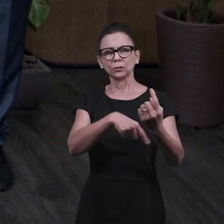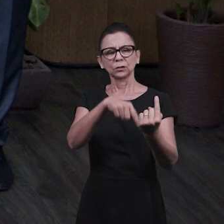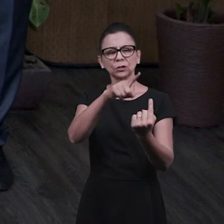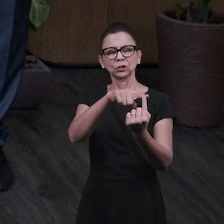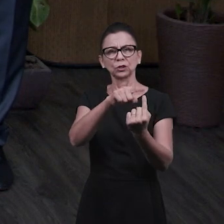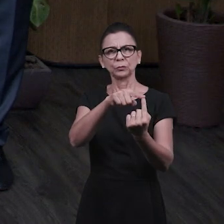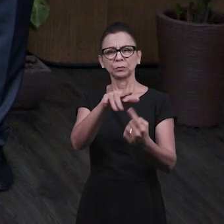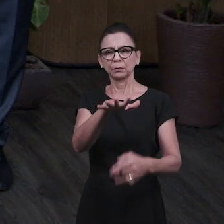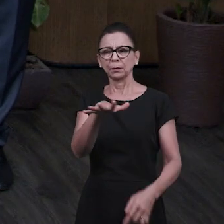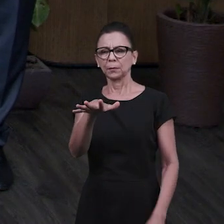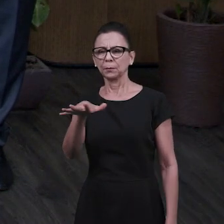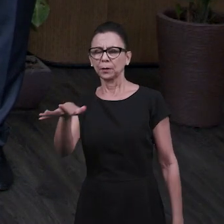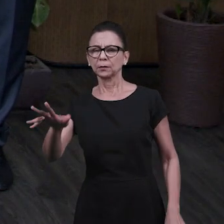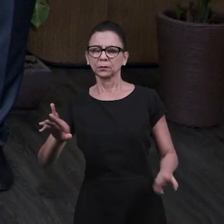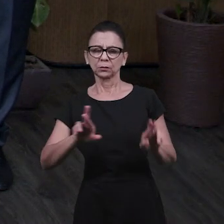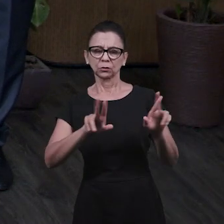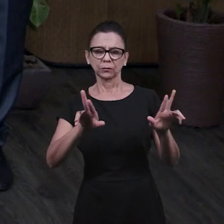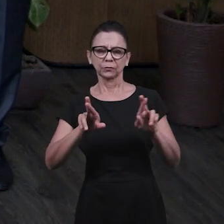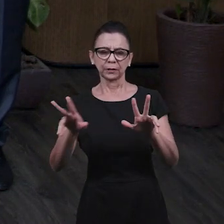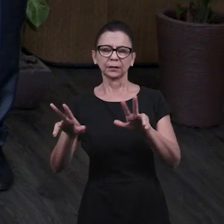de terrains. Mais